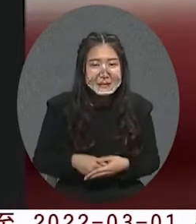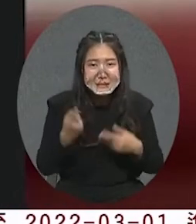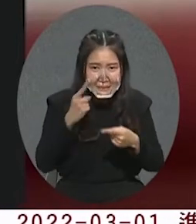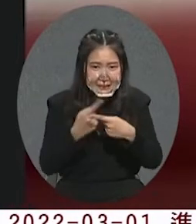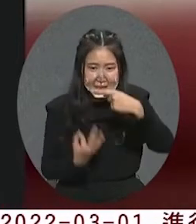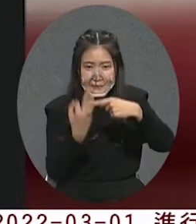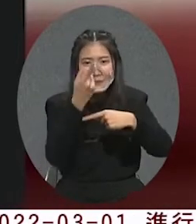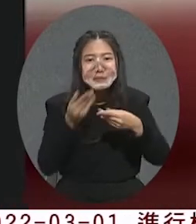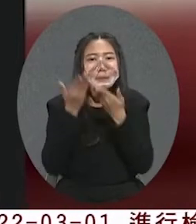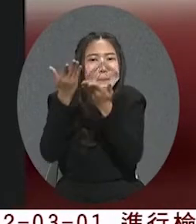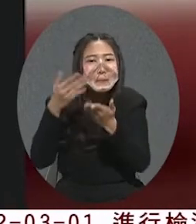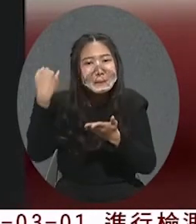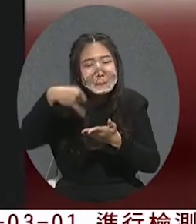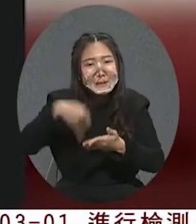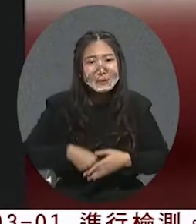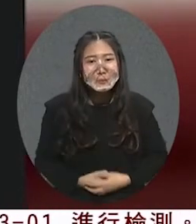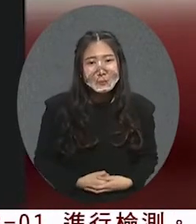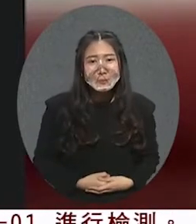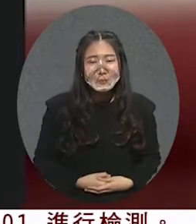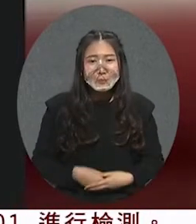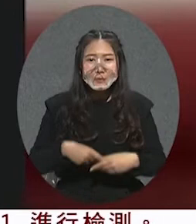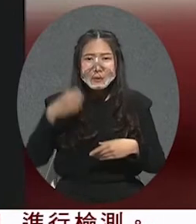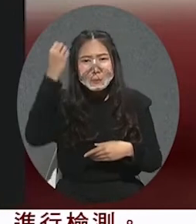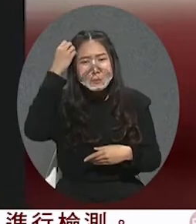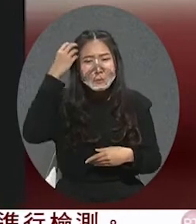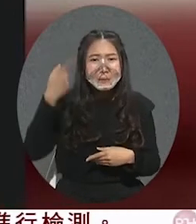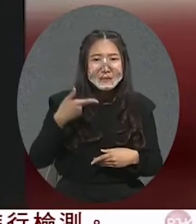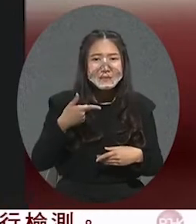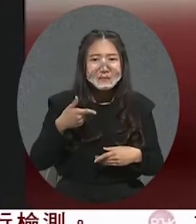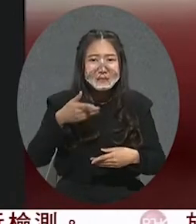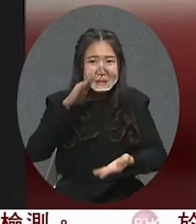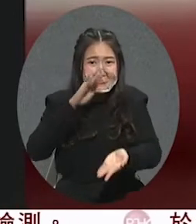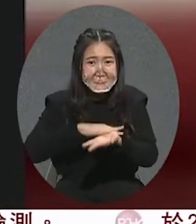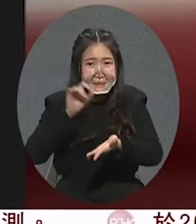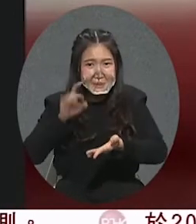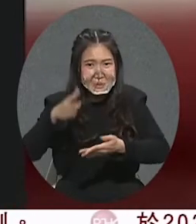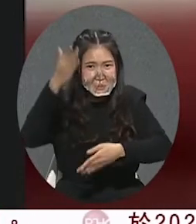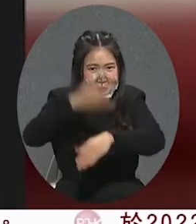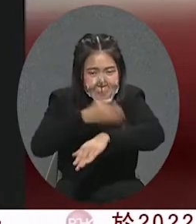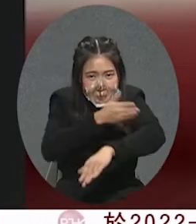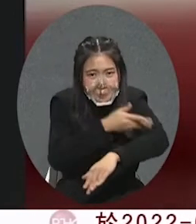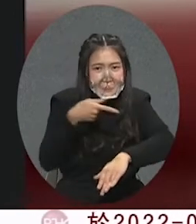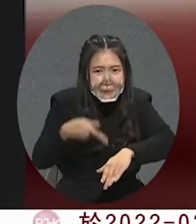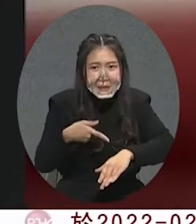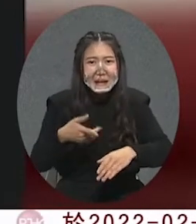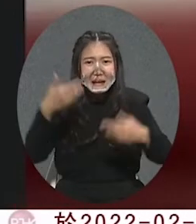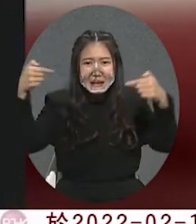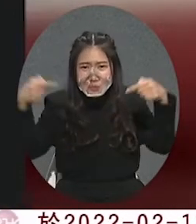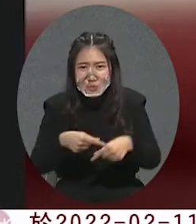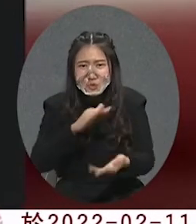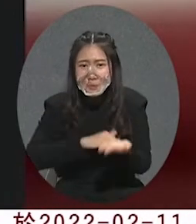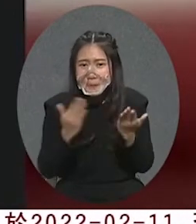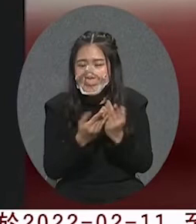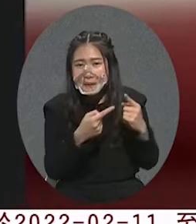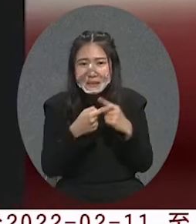夠1/3，如果我們沒有辦法去將那個病毒截斷去減少確診的病人，其實